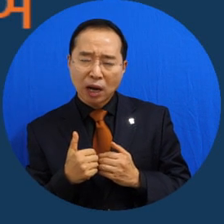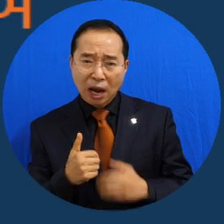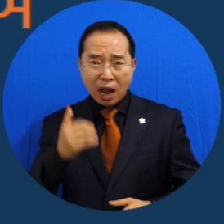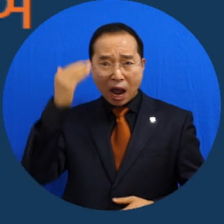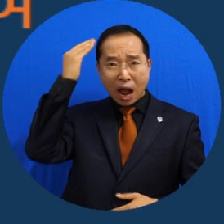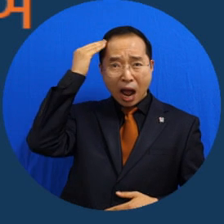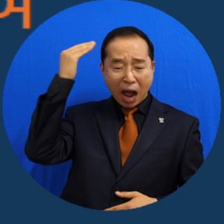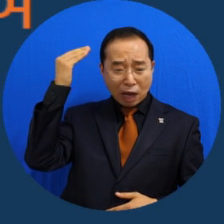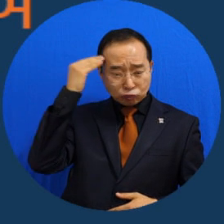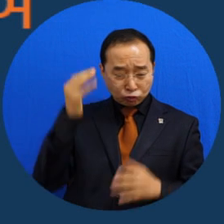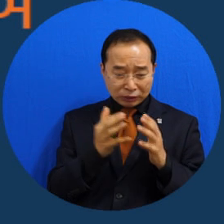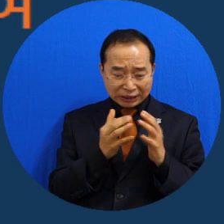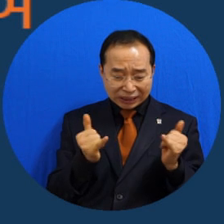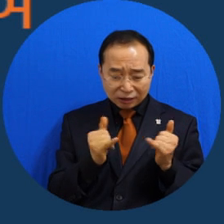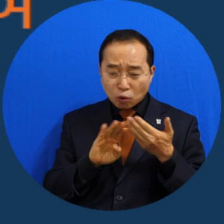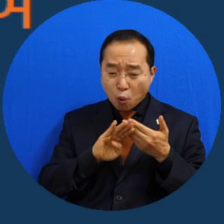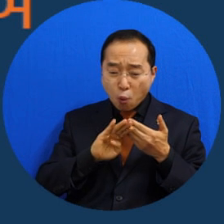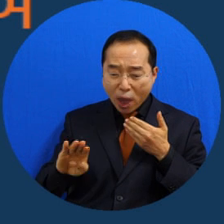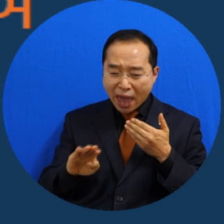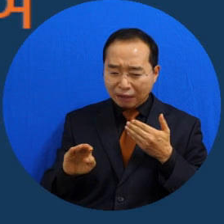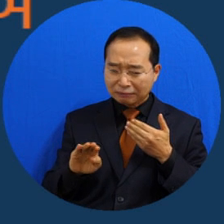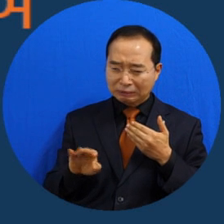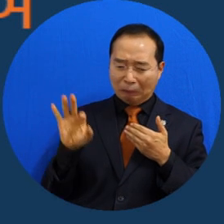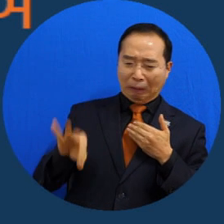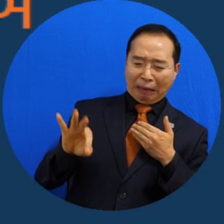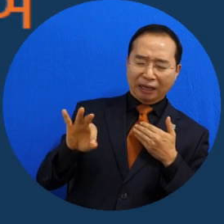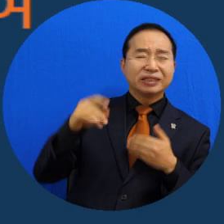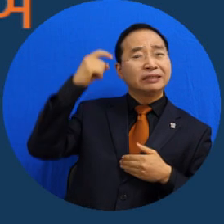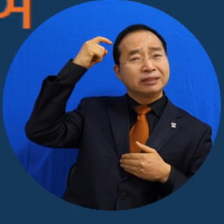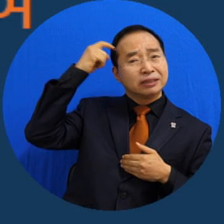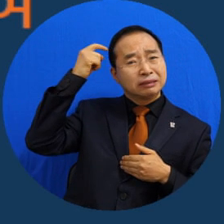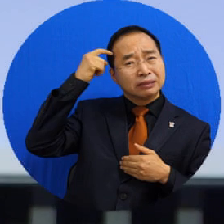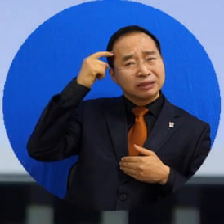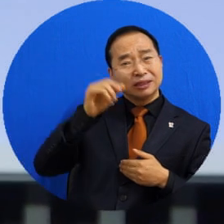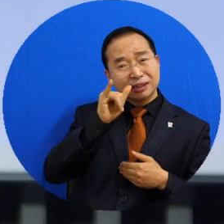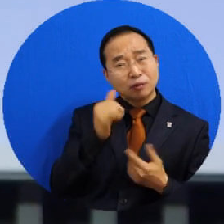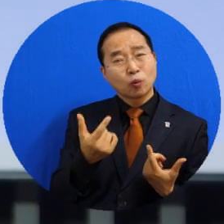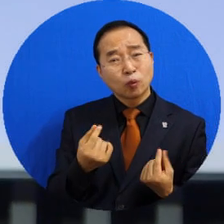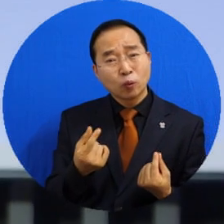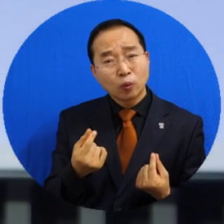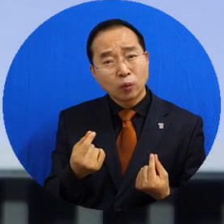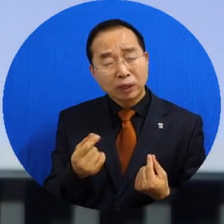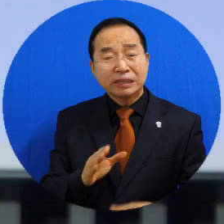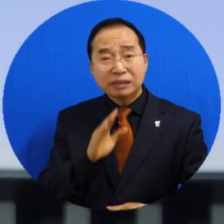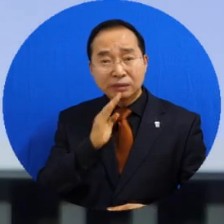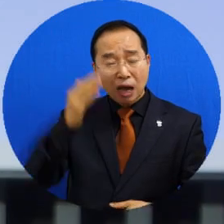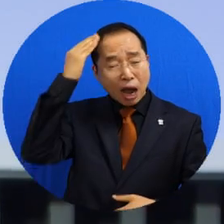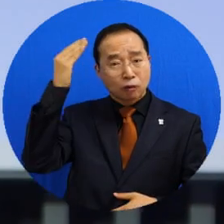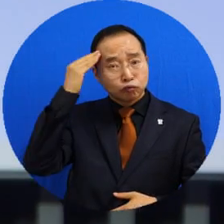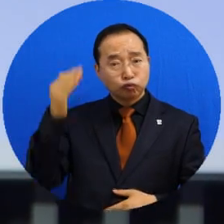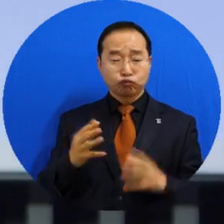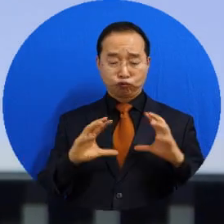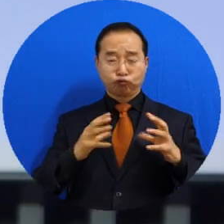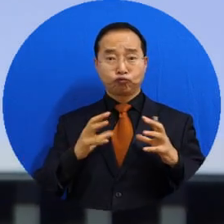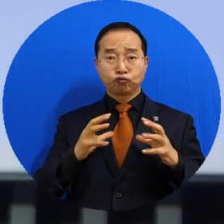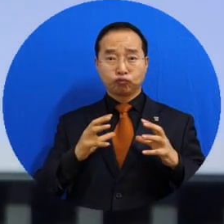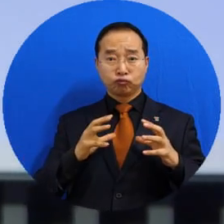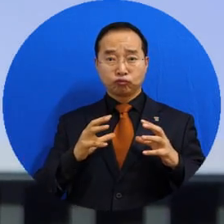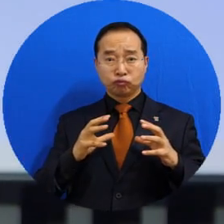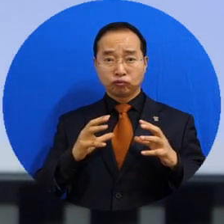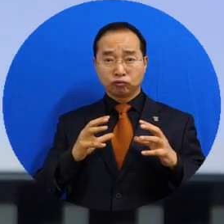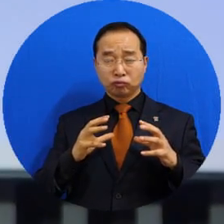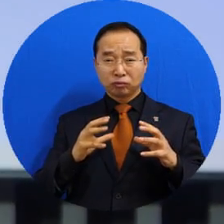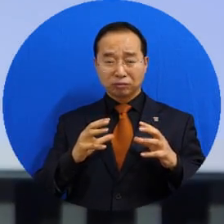저걸 부정적으로 묘사한 게 인종차별주의가 아닐까 그런 생각을 하게 됐어요. 그리고 저는 실제적으로 우리나라가 정말